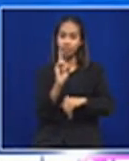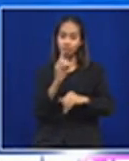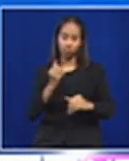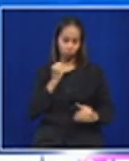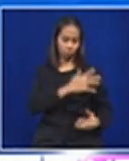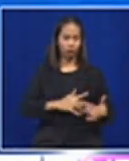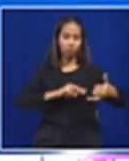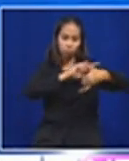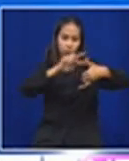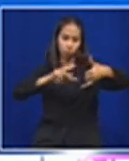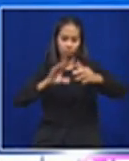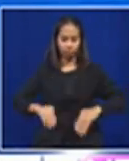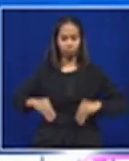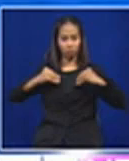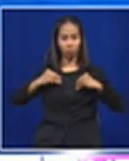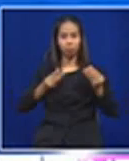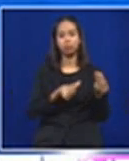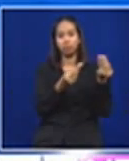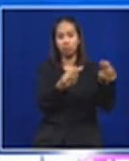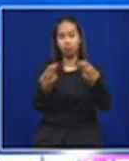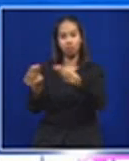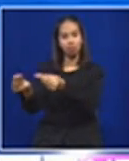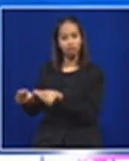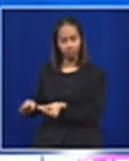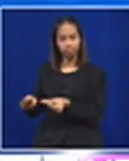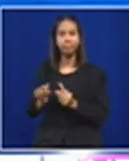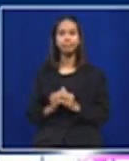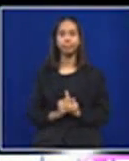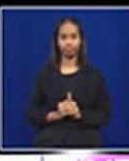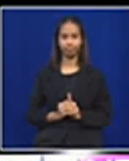าวให้กับประชาชนผู้ยากไร้ที่ประสบภัยหนาว